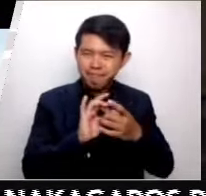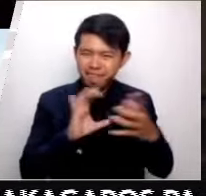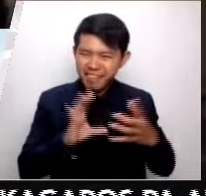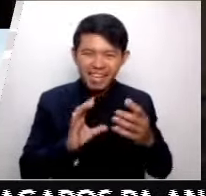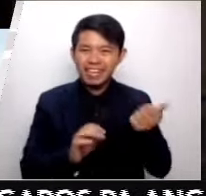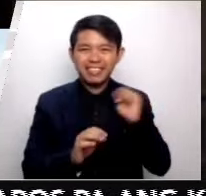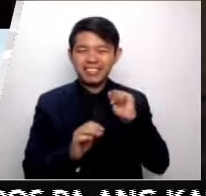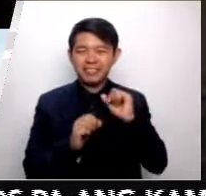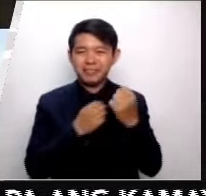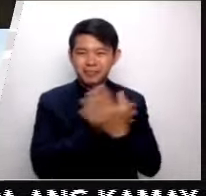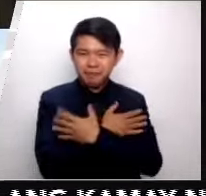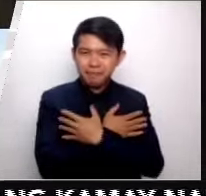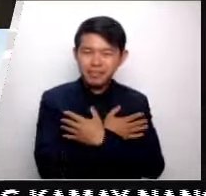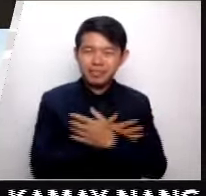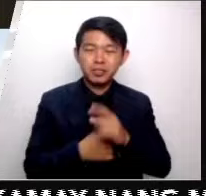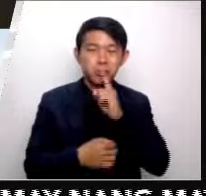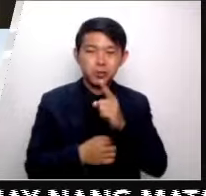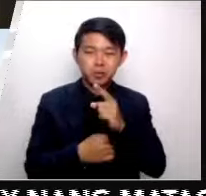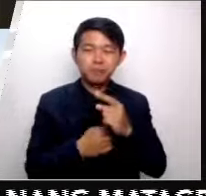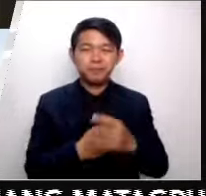kami.